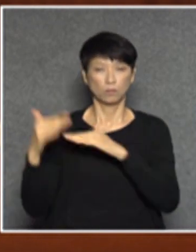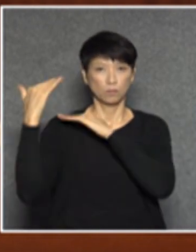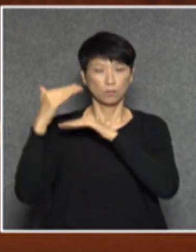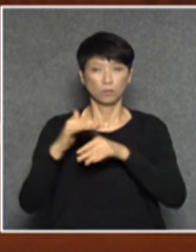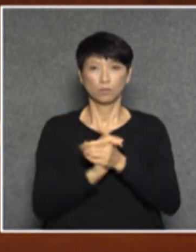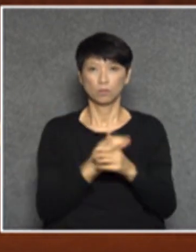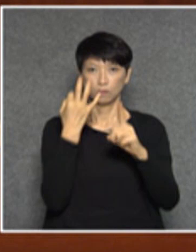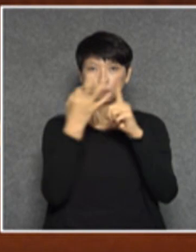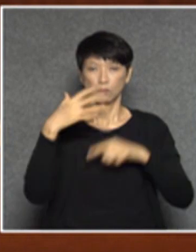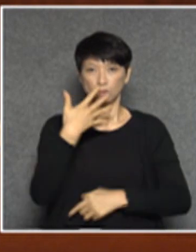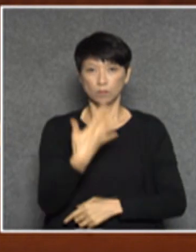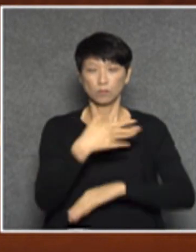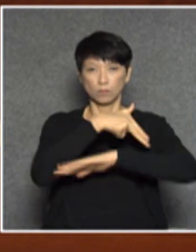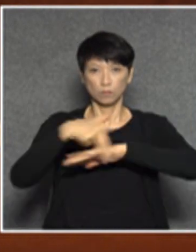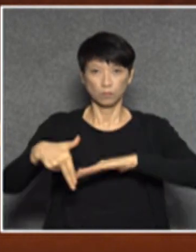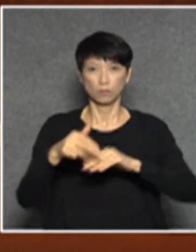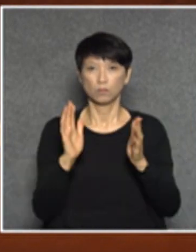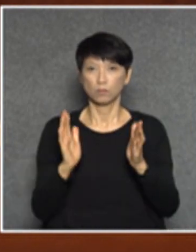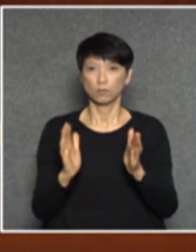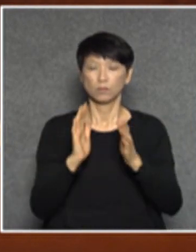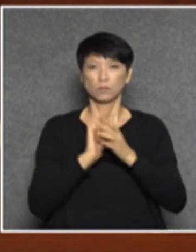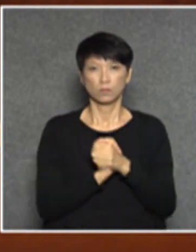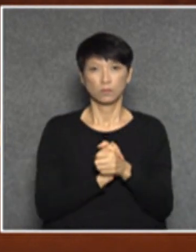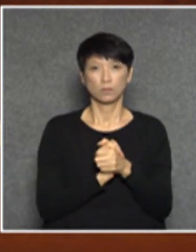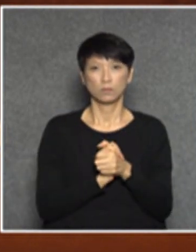三五規劃當中咧，我亦都咧